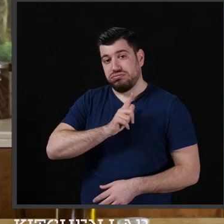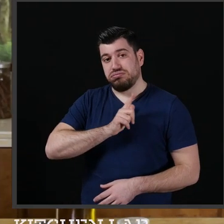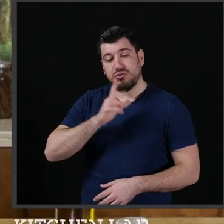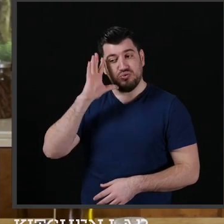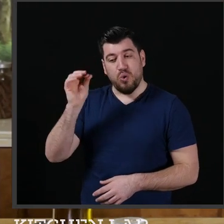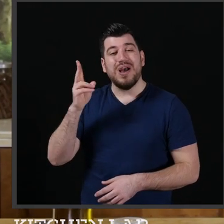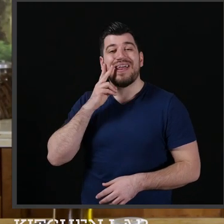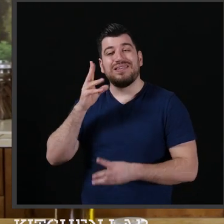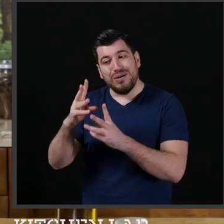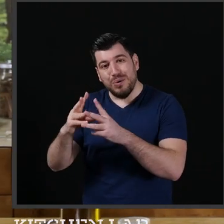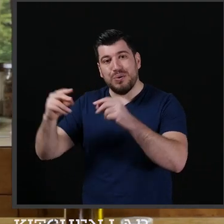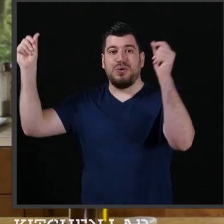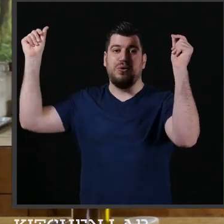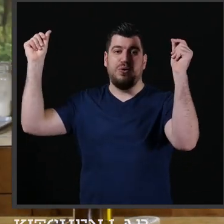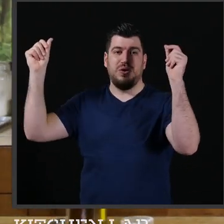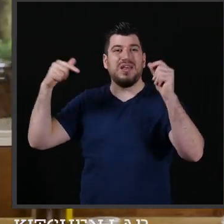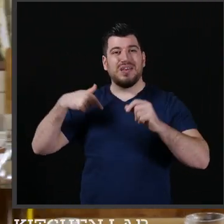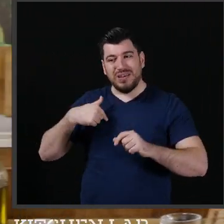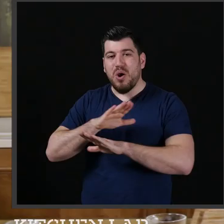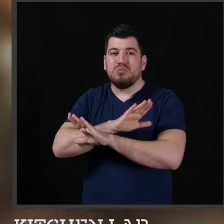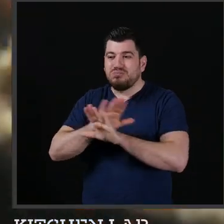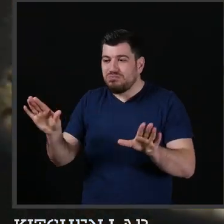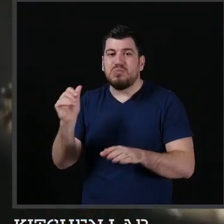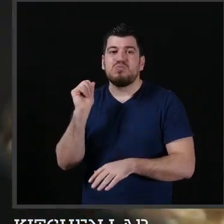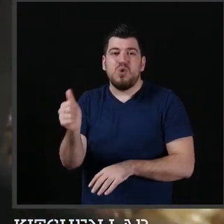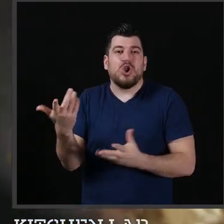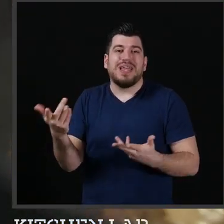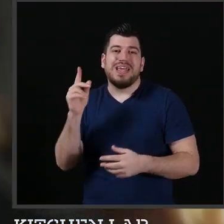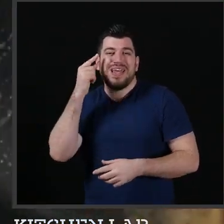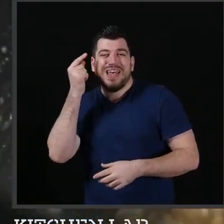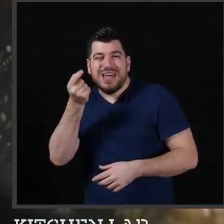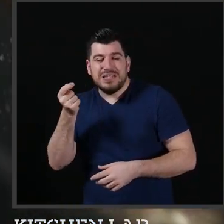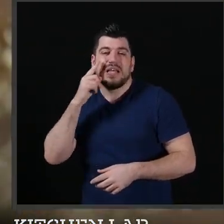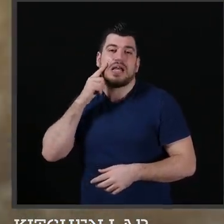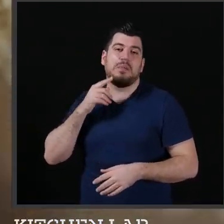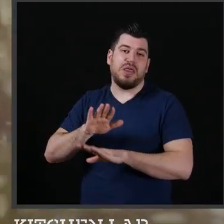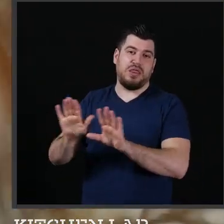που να εξατμιστεί τελείως και να μείνει σκέτο ρύζι με κρεμμύδια. Άρα υπομονή.